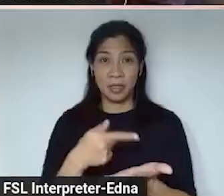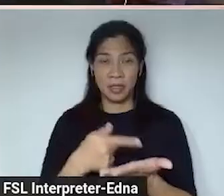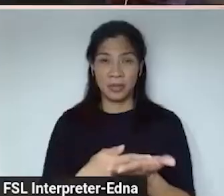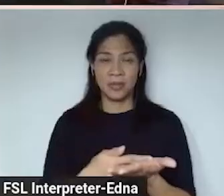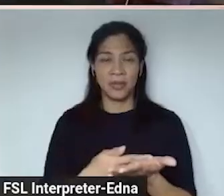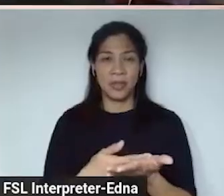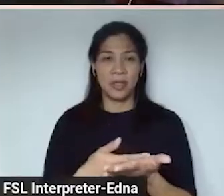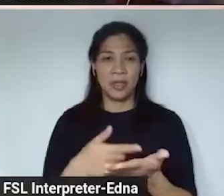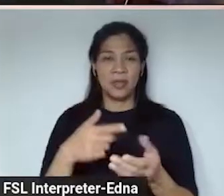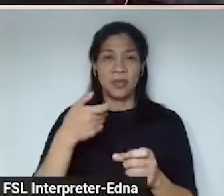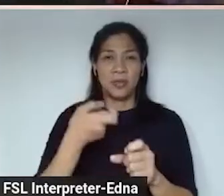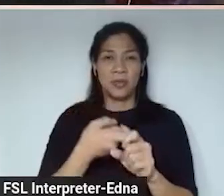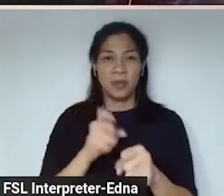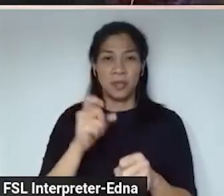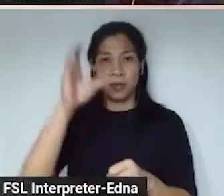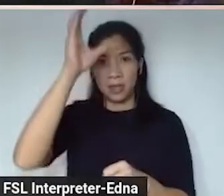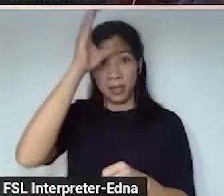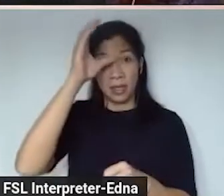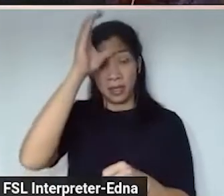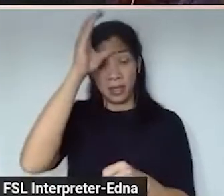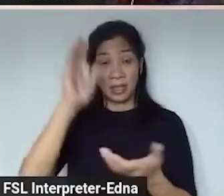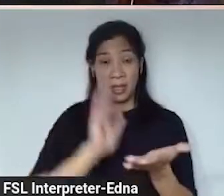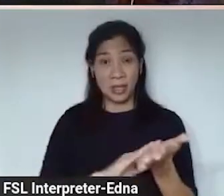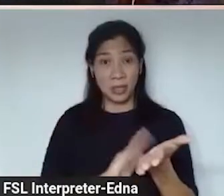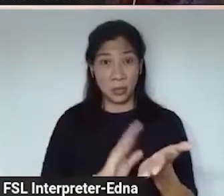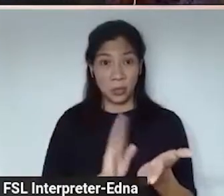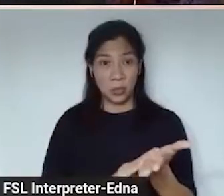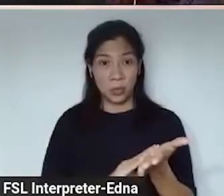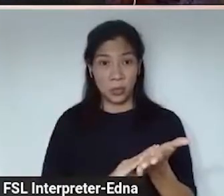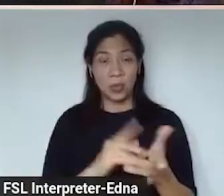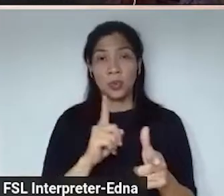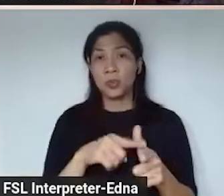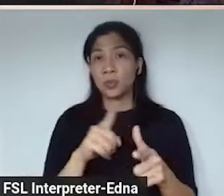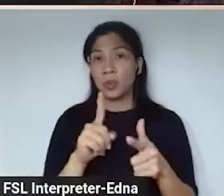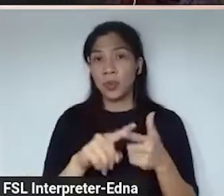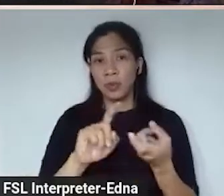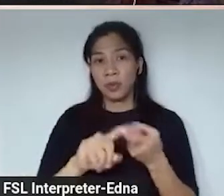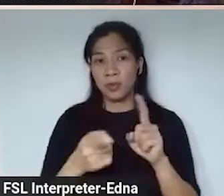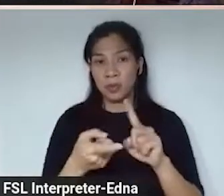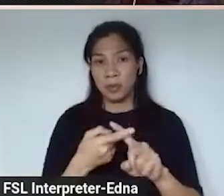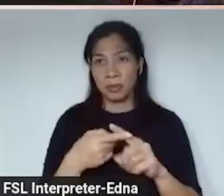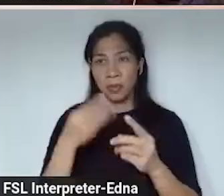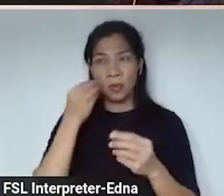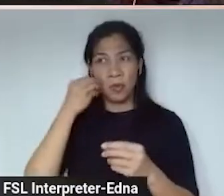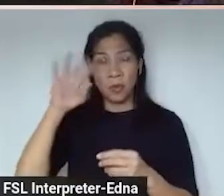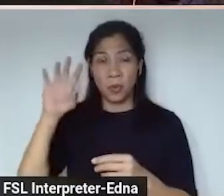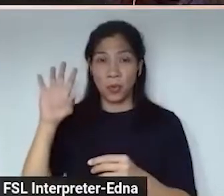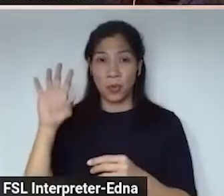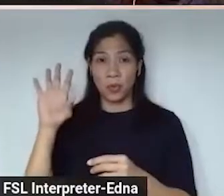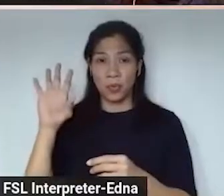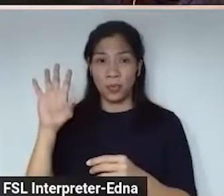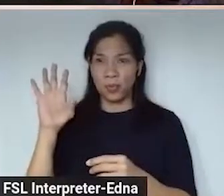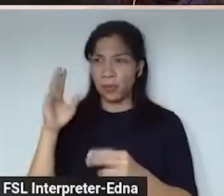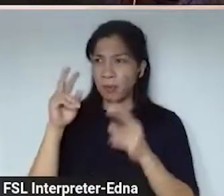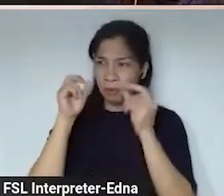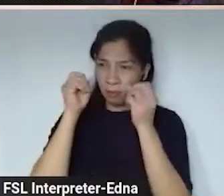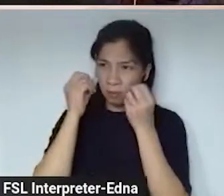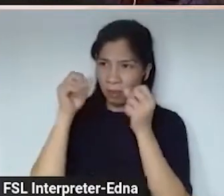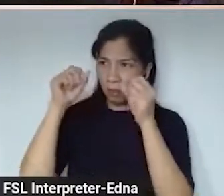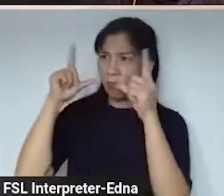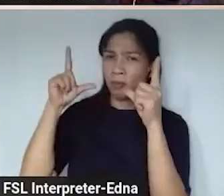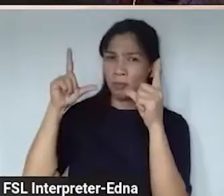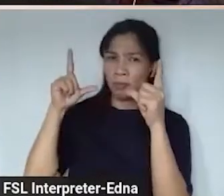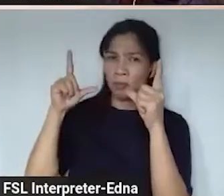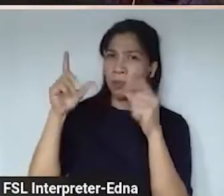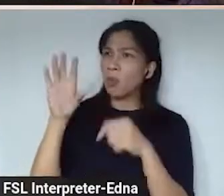the province. And yung mga friends ko, kapag umuwi ako, kaya may nagulat sila. Oh, ba't nababaskan ka